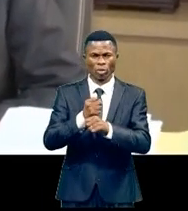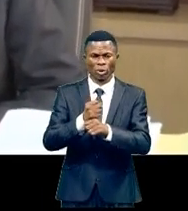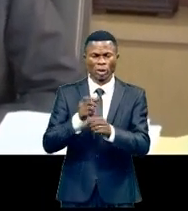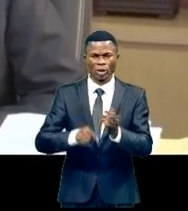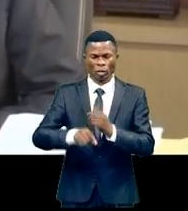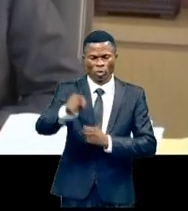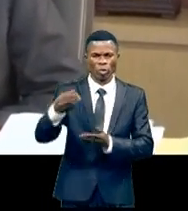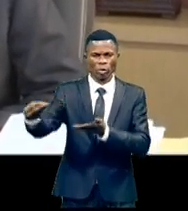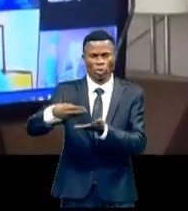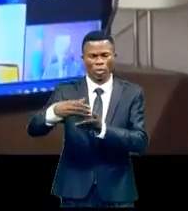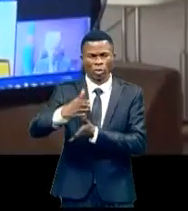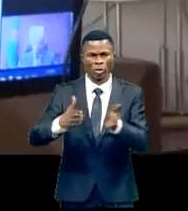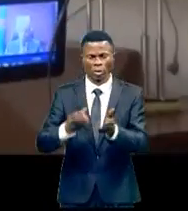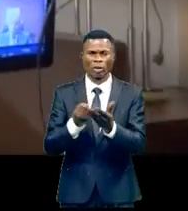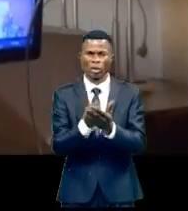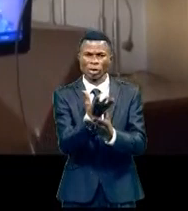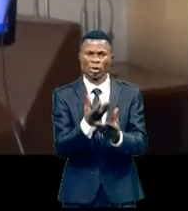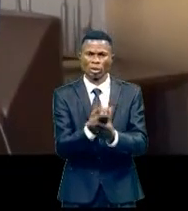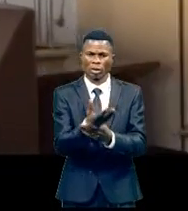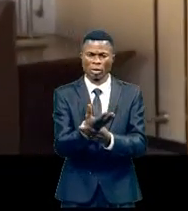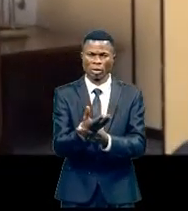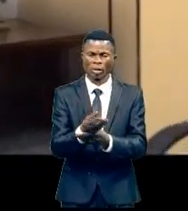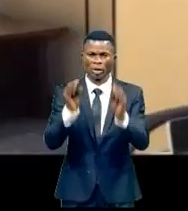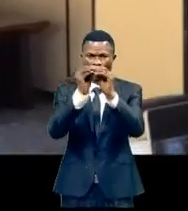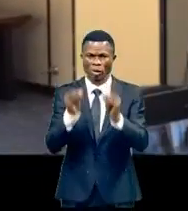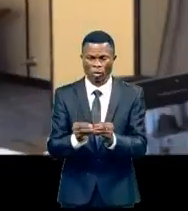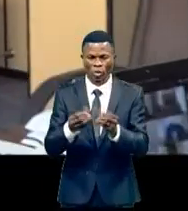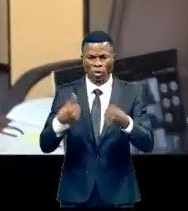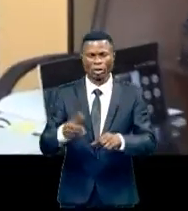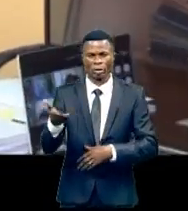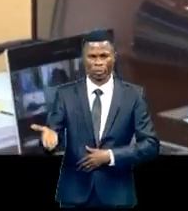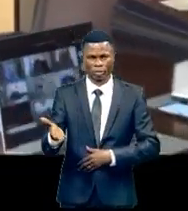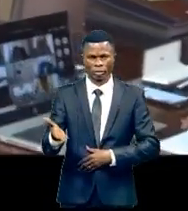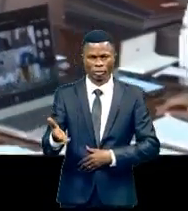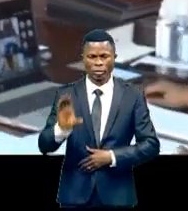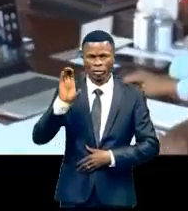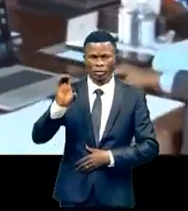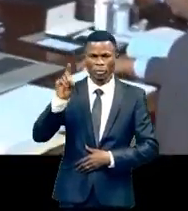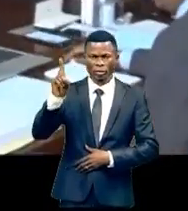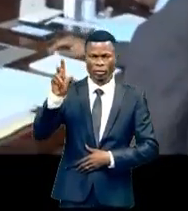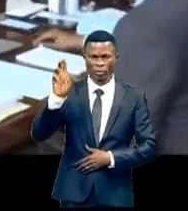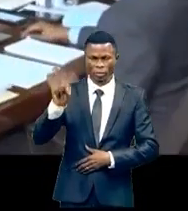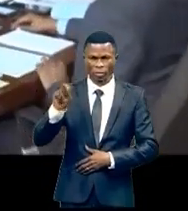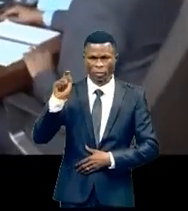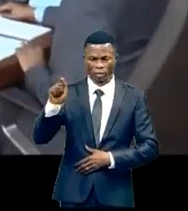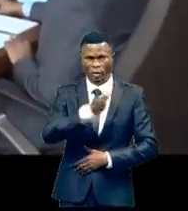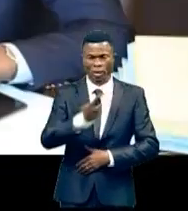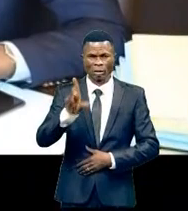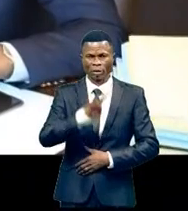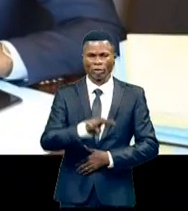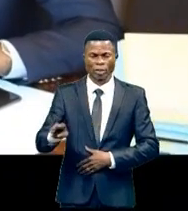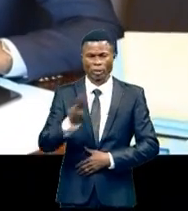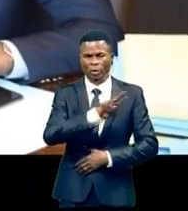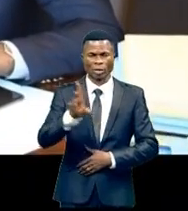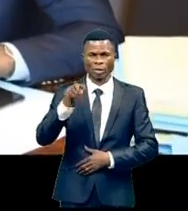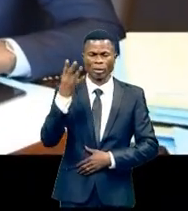de recettes, des dépenses et des soldes qui en découlent. Les CBMT 2022-2024 prend